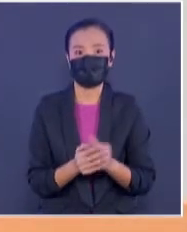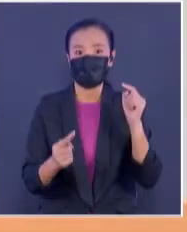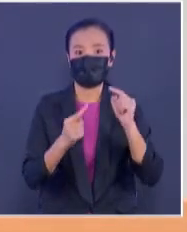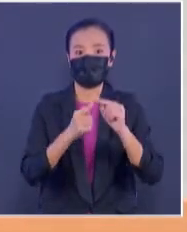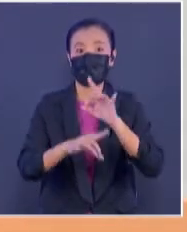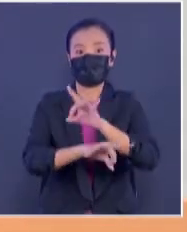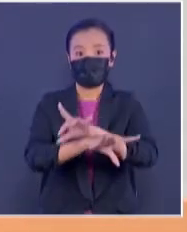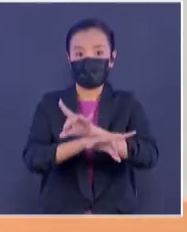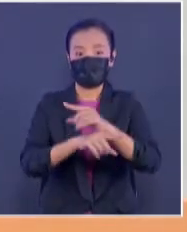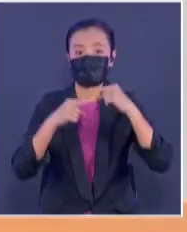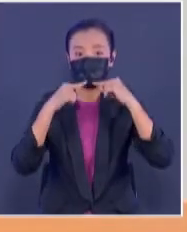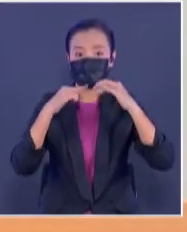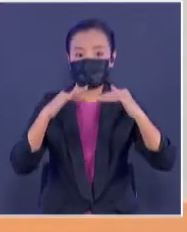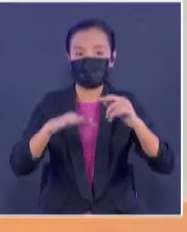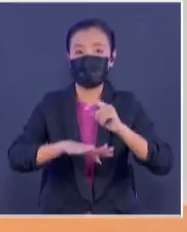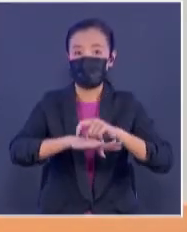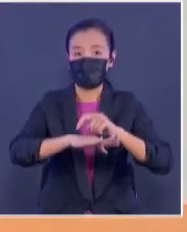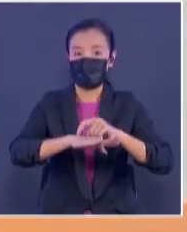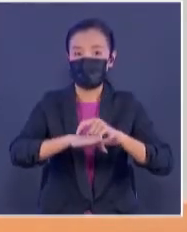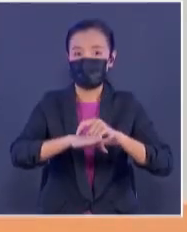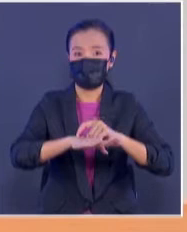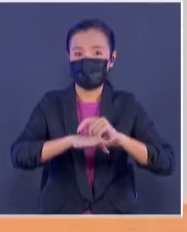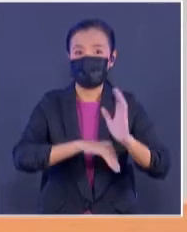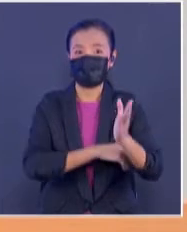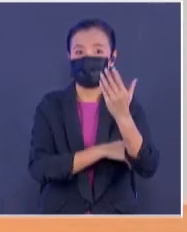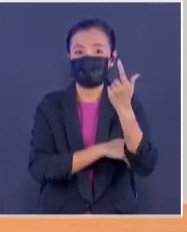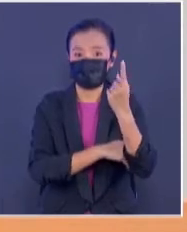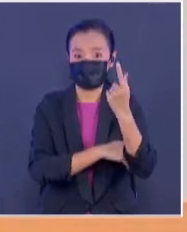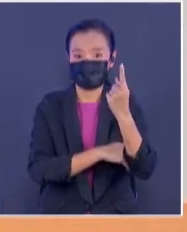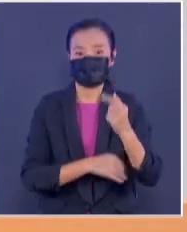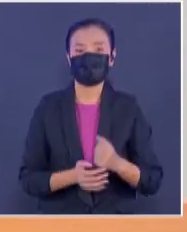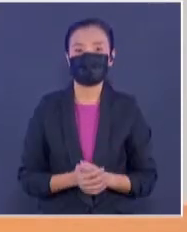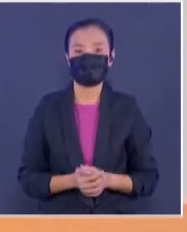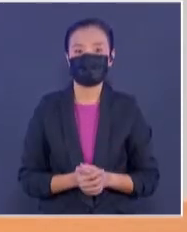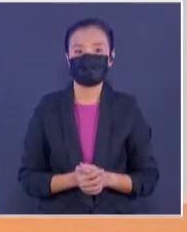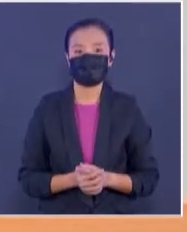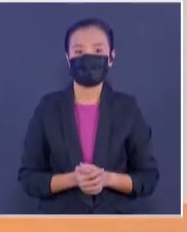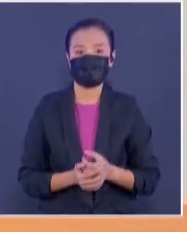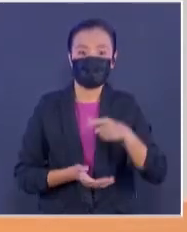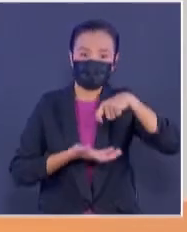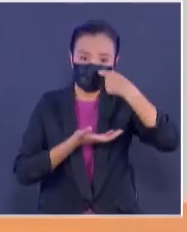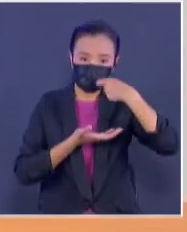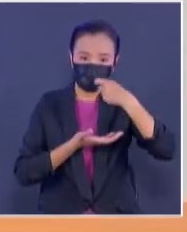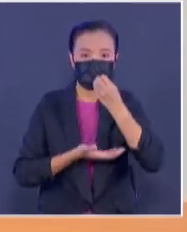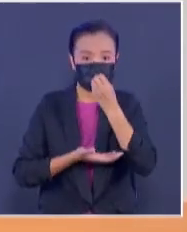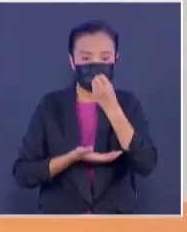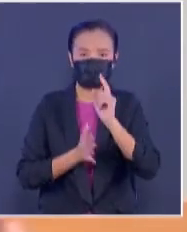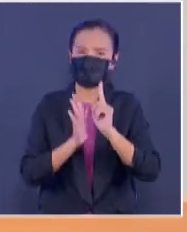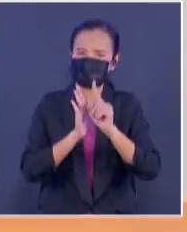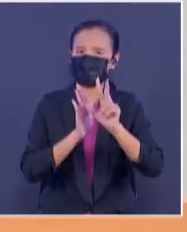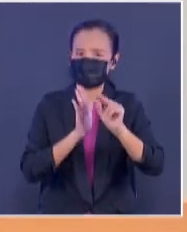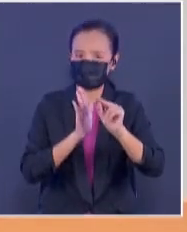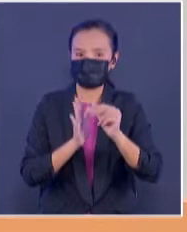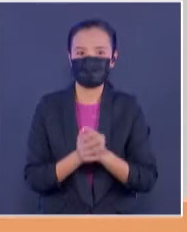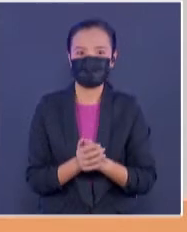อำตอนประมาณ5โมงเช้า11นาฬิกาก็แวะทานข้าวกันประมาณครึ่งชั่วโมงแล้